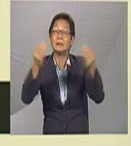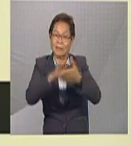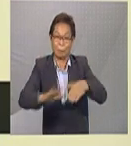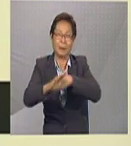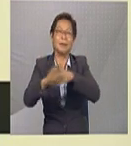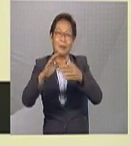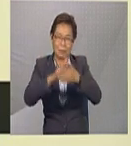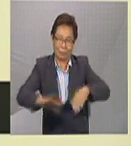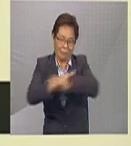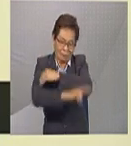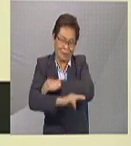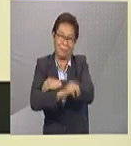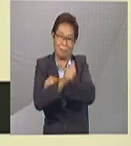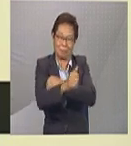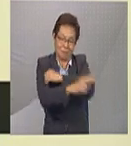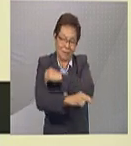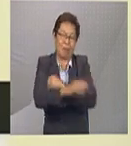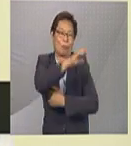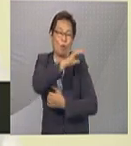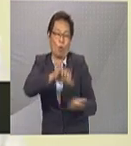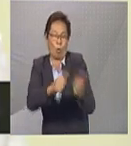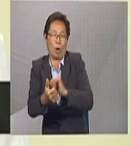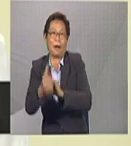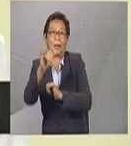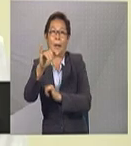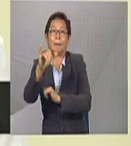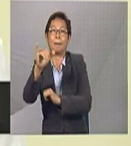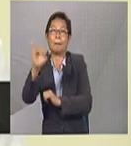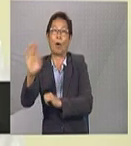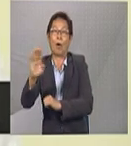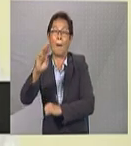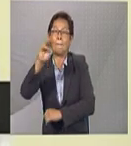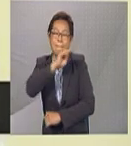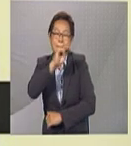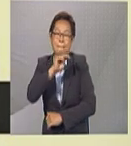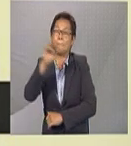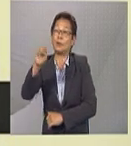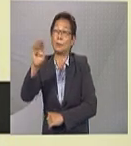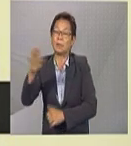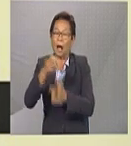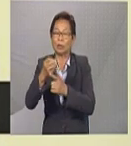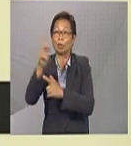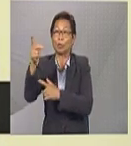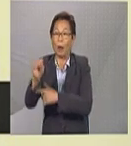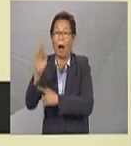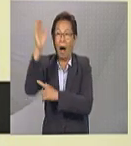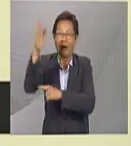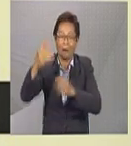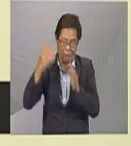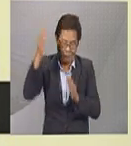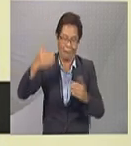Majlis Keselamatan Negeri yang dipengerusikan oleh Yang Amat Berhormat Menteri-Menteri Besar ataupun Ketua-Ketua Menteri, akan ada